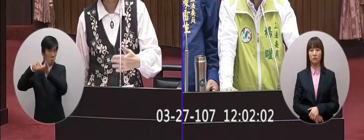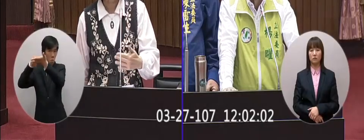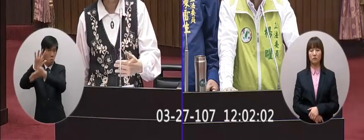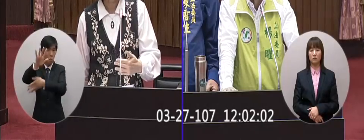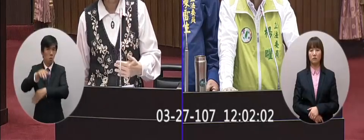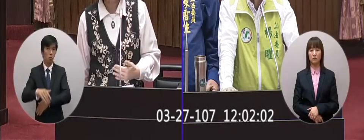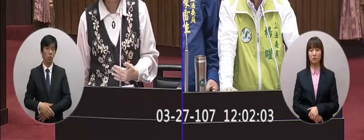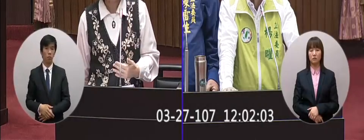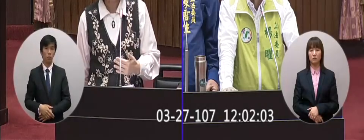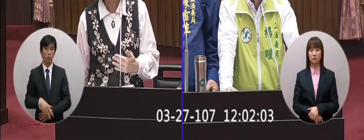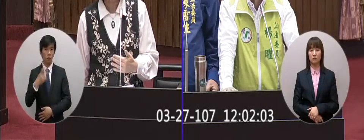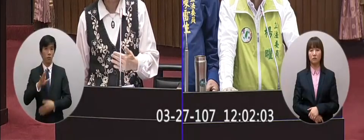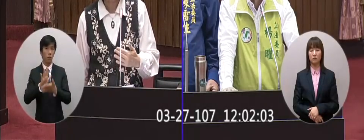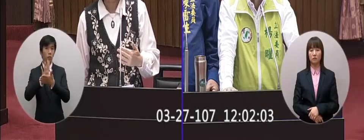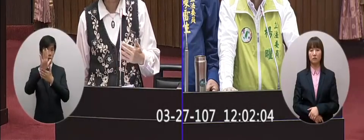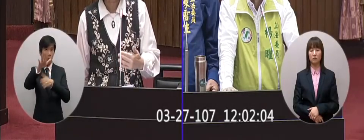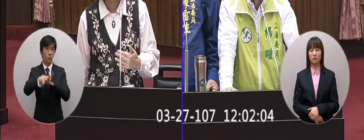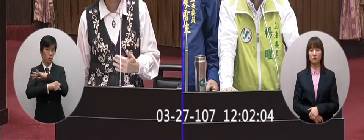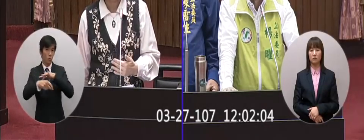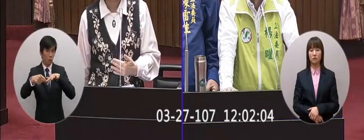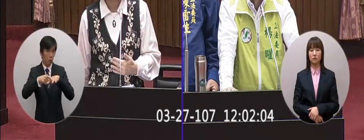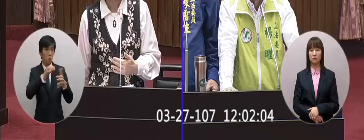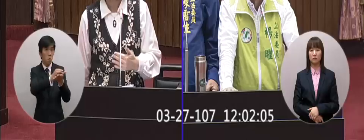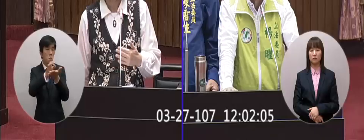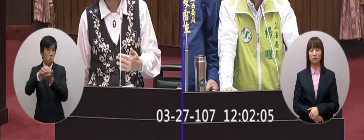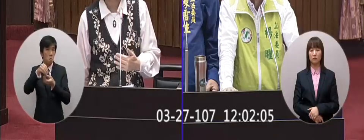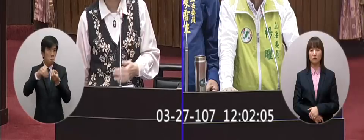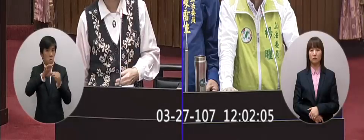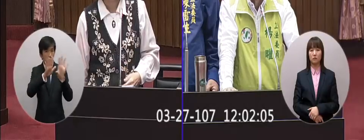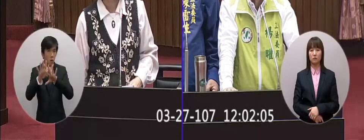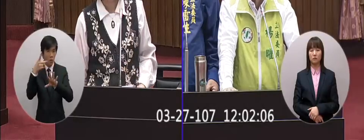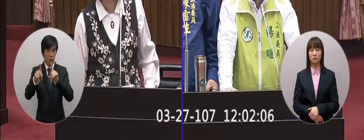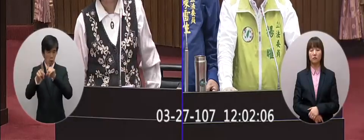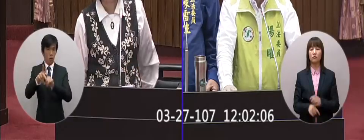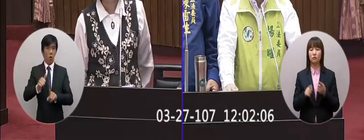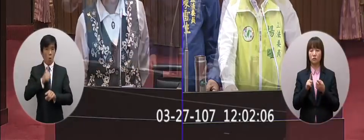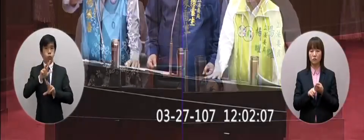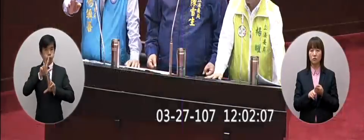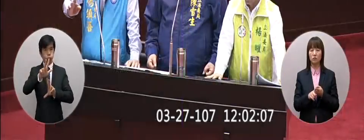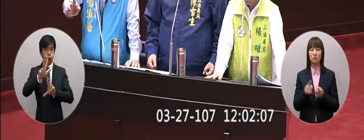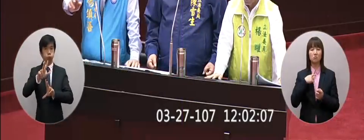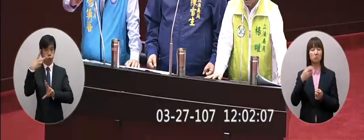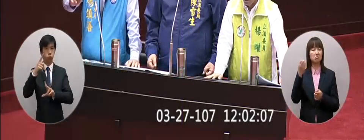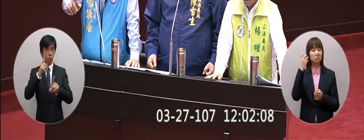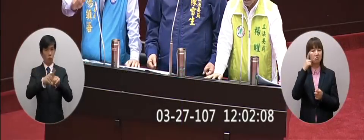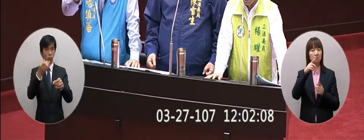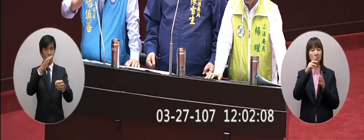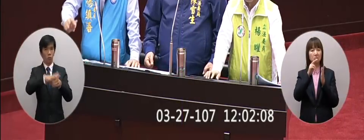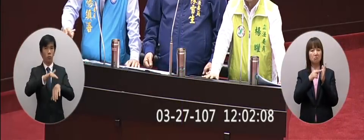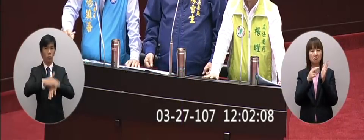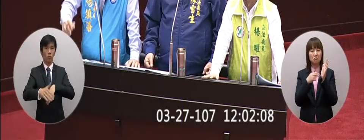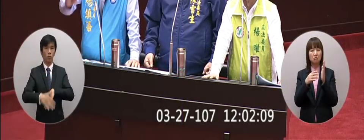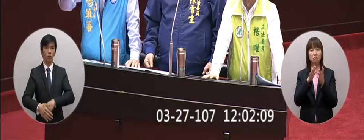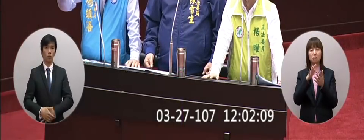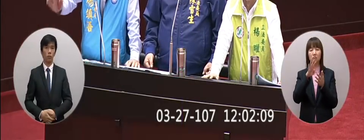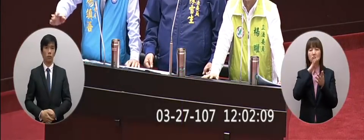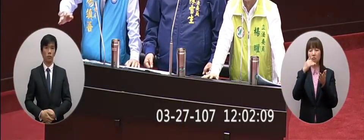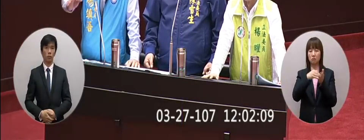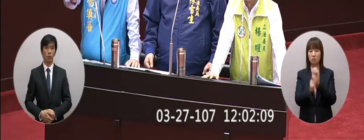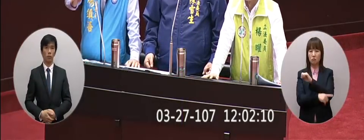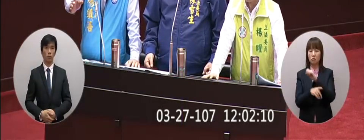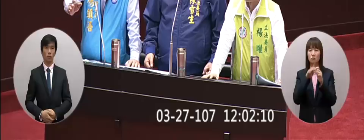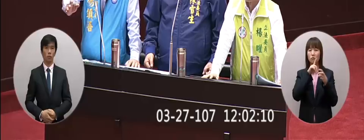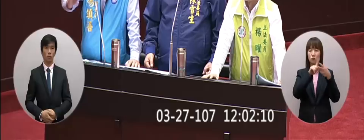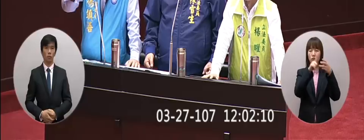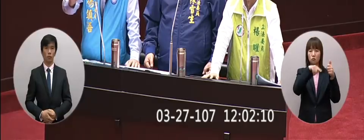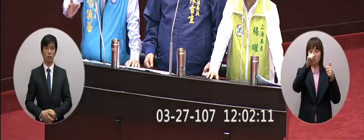来的整个基金的运用的状况，我们会视实际的情形再来跟主计总处再做沟通。 对，所以我听下来得到一个结论，就是说， 是 包含主计总